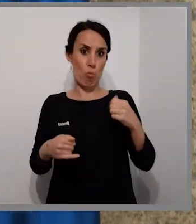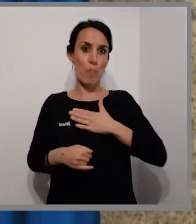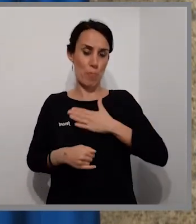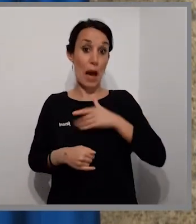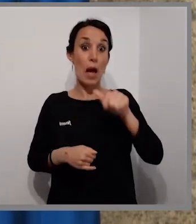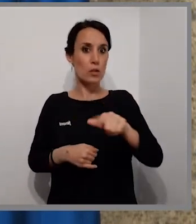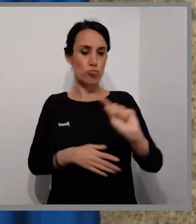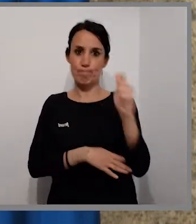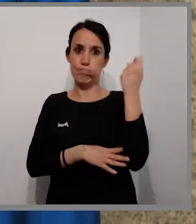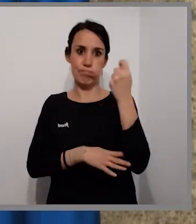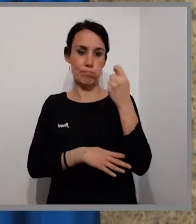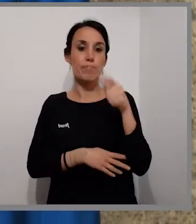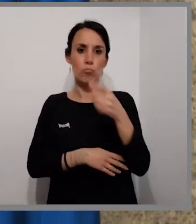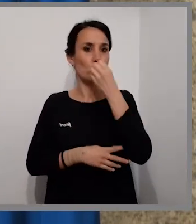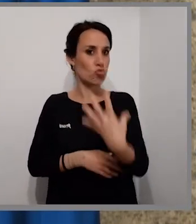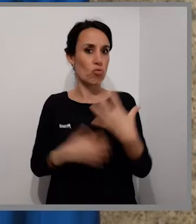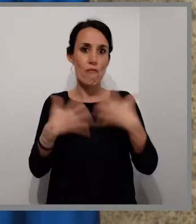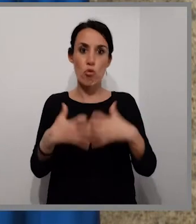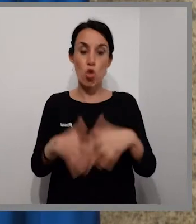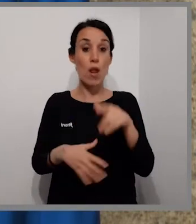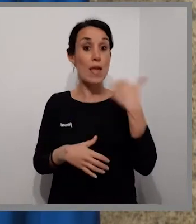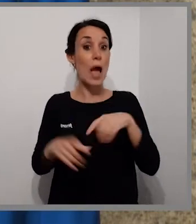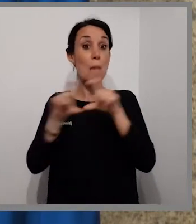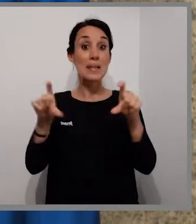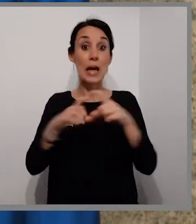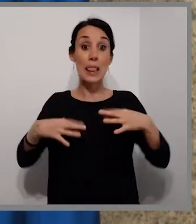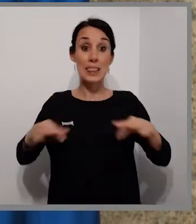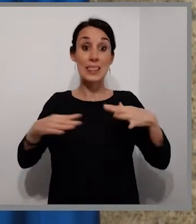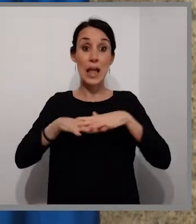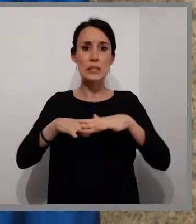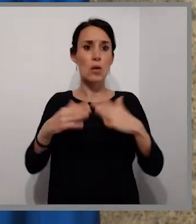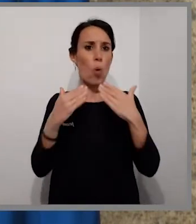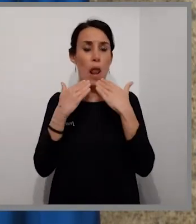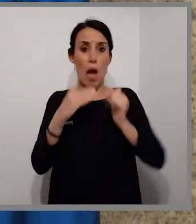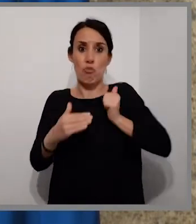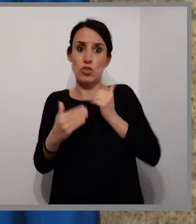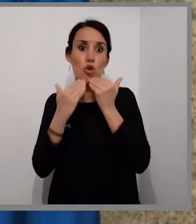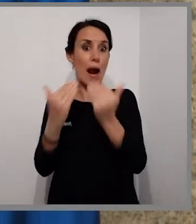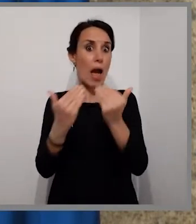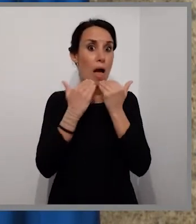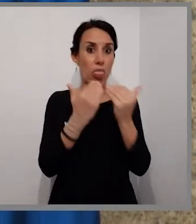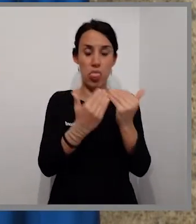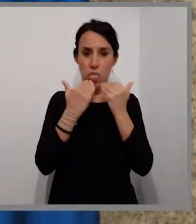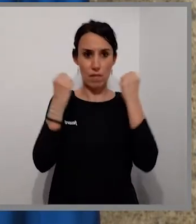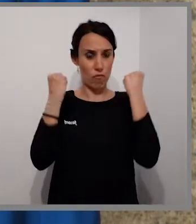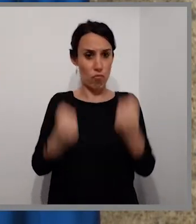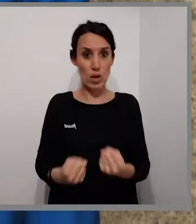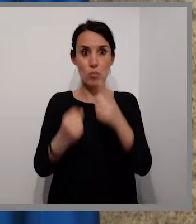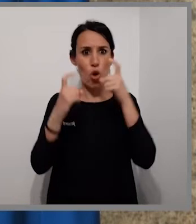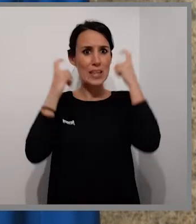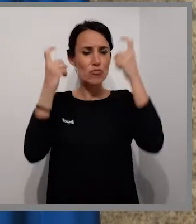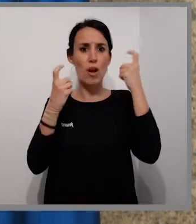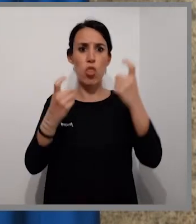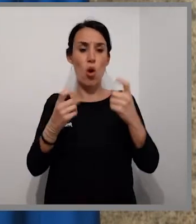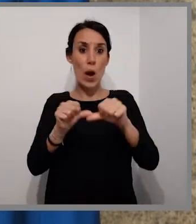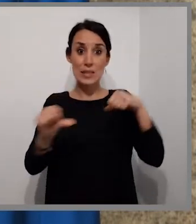pròpia. I això està funcionant extraordinàriament bé ja. En aquests moments hi ha empreses del tèxtil, a les quals vull agrair enormement